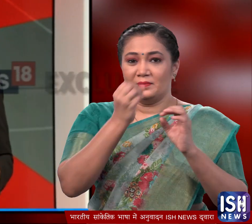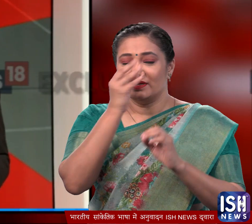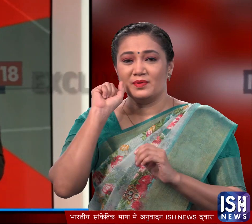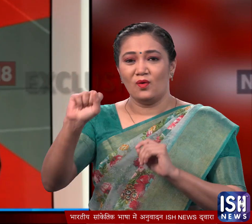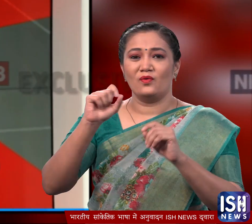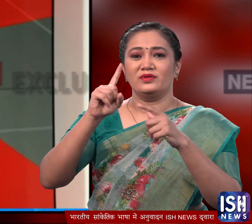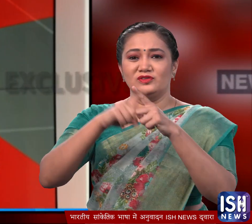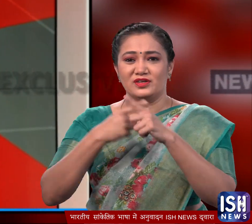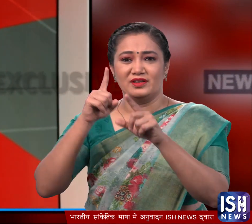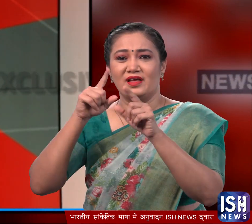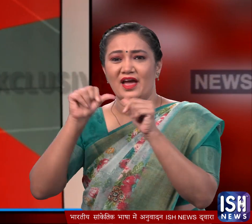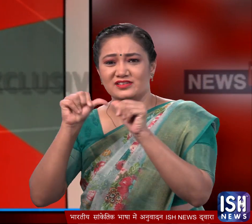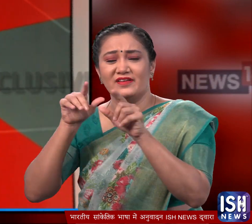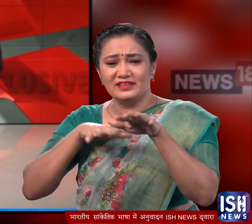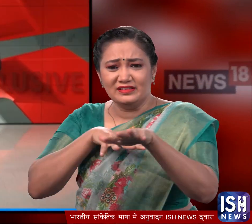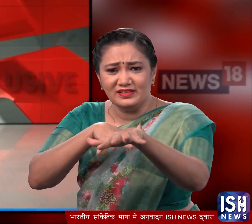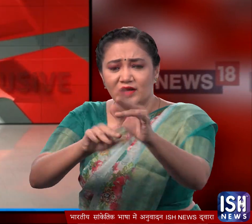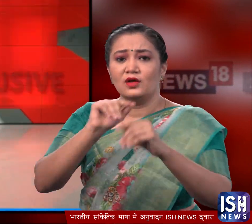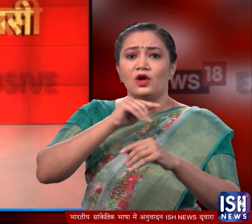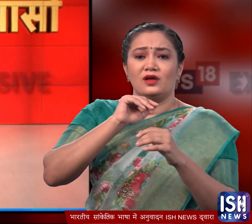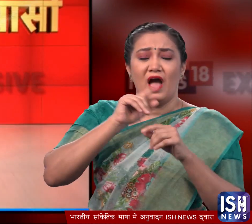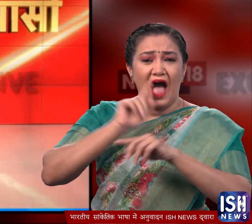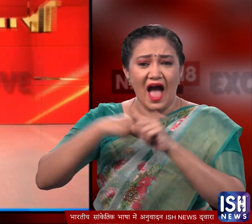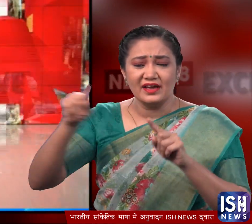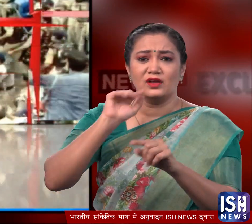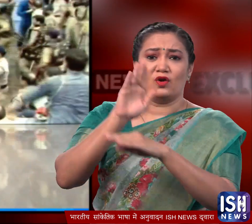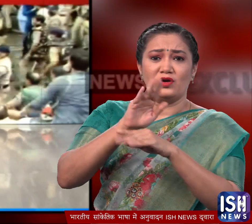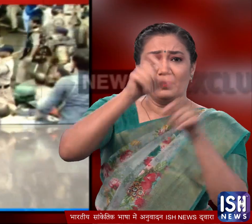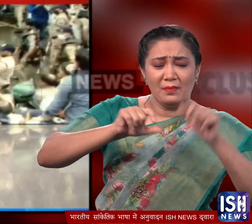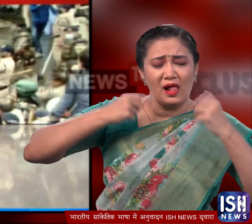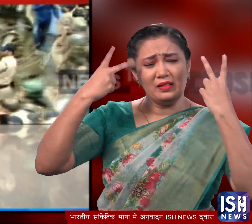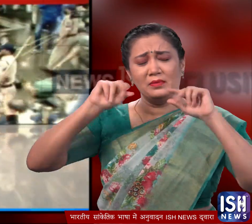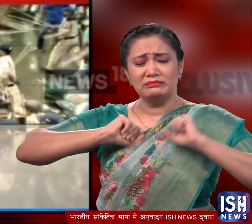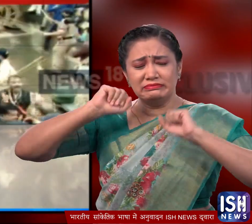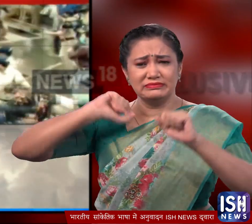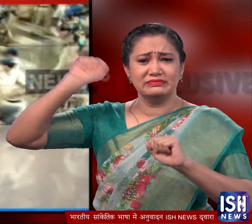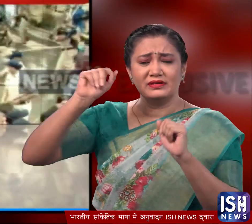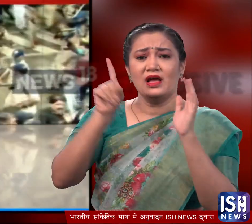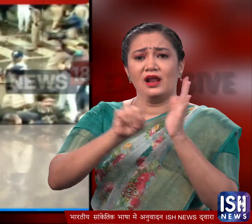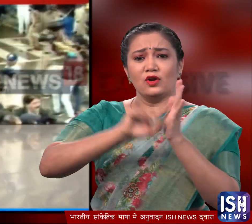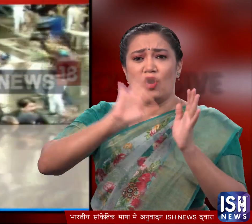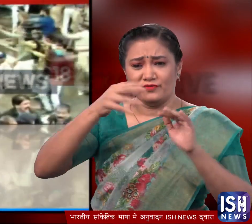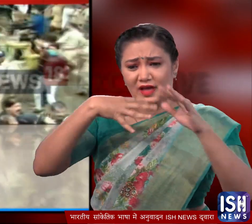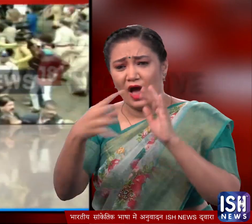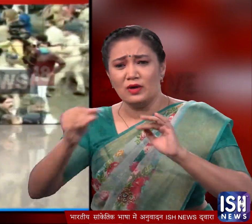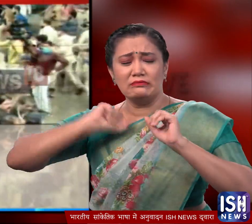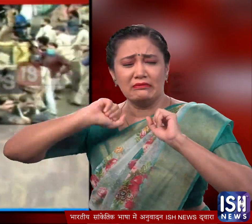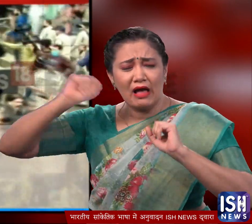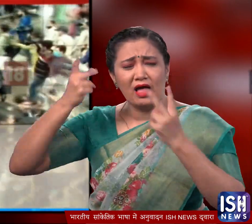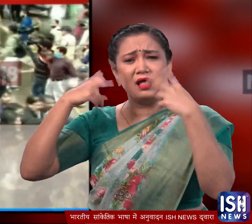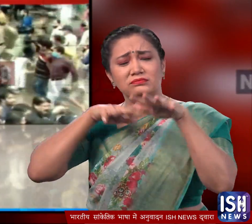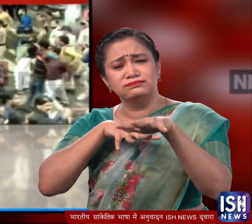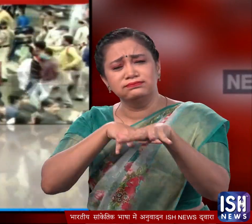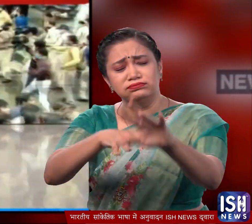बीजेपी की जन आशीर्वाद यात्रा के विरोध में कांग्रेस के कार्यकर्ता बड़ी संख्या में इंदौर की सड़कों पर उतर आए और कलेक्टर ऑफिस का घेराव करने के लिए निकल